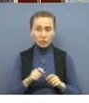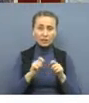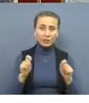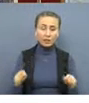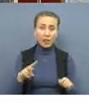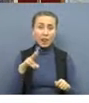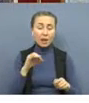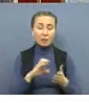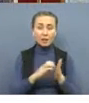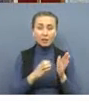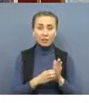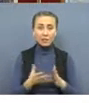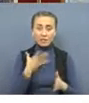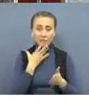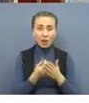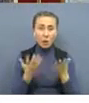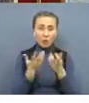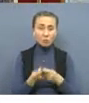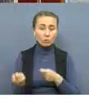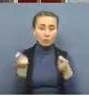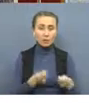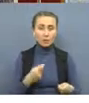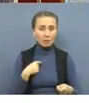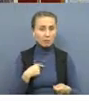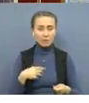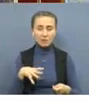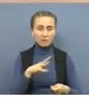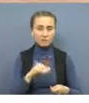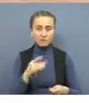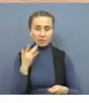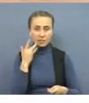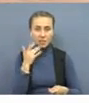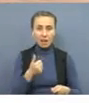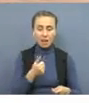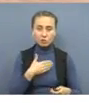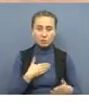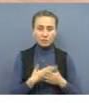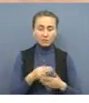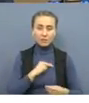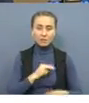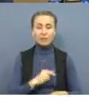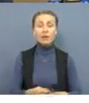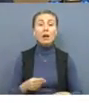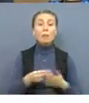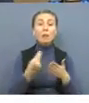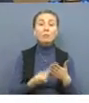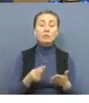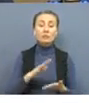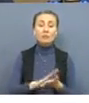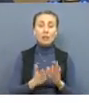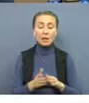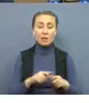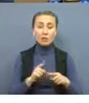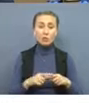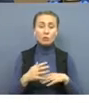также привозят свое оборудование. То есть работаем достаточно плодотворно. Стоит отметить, что подписан меморандум между